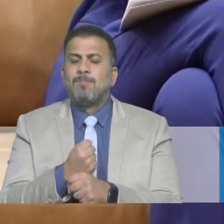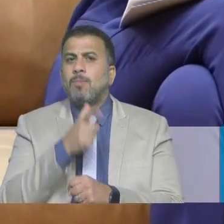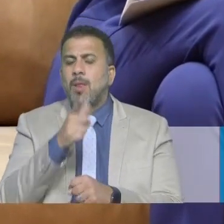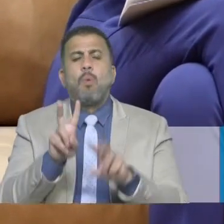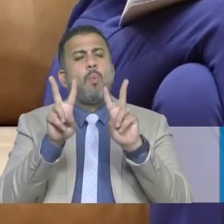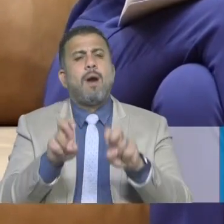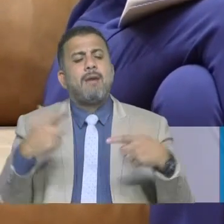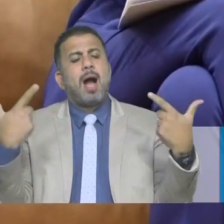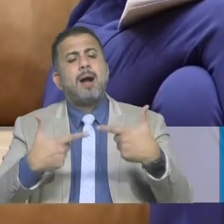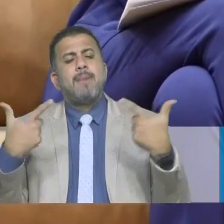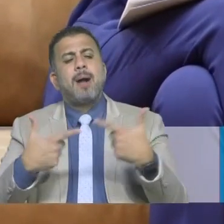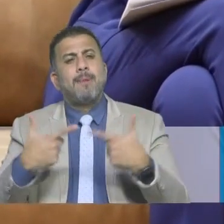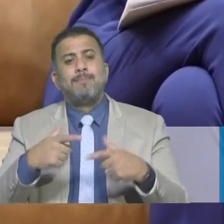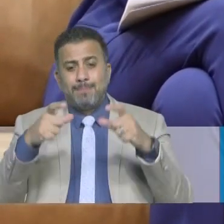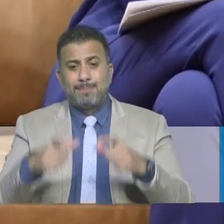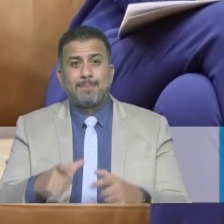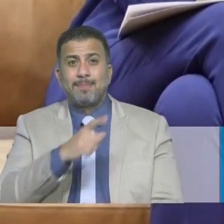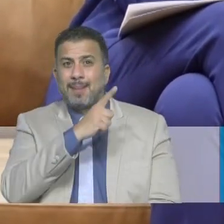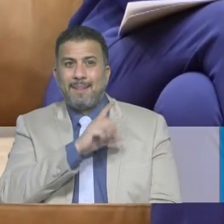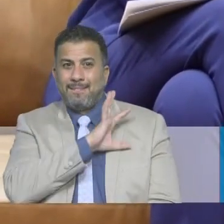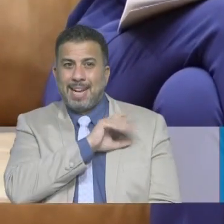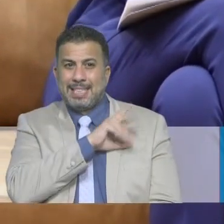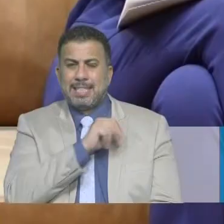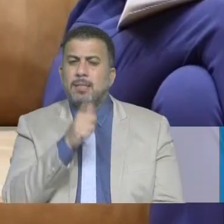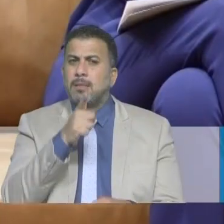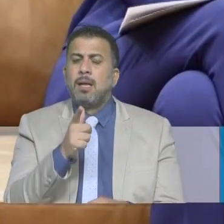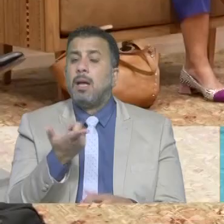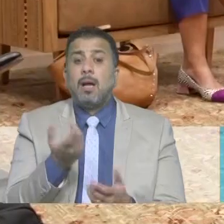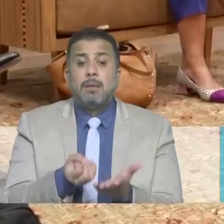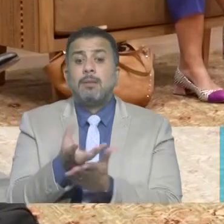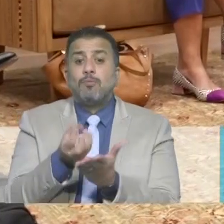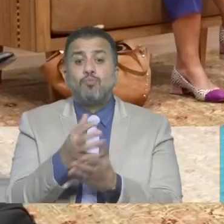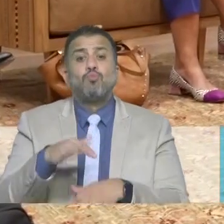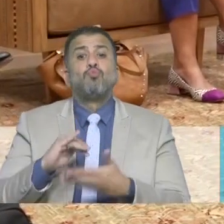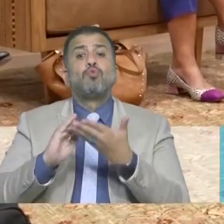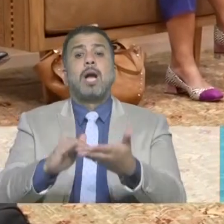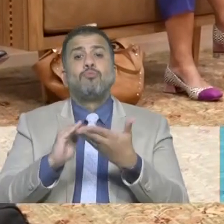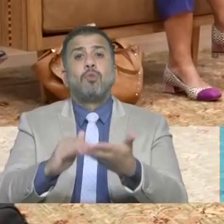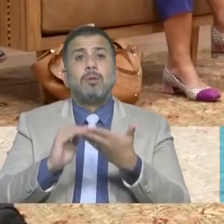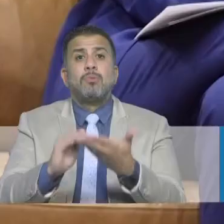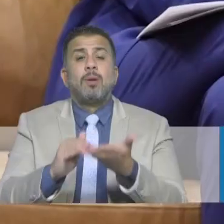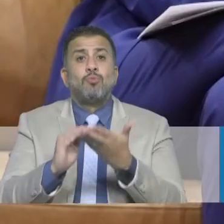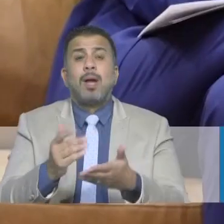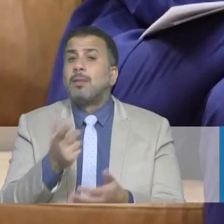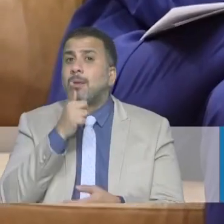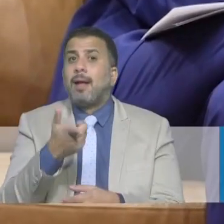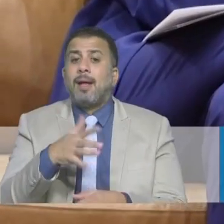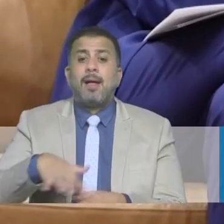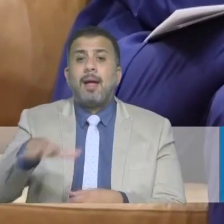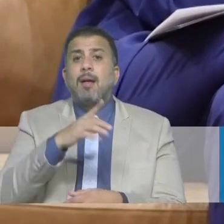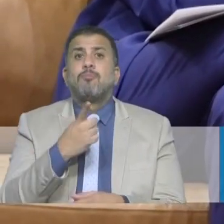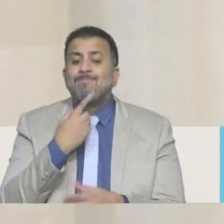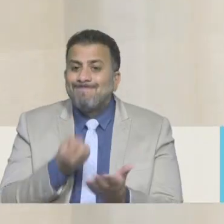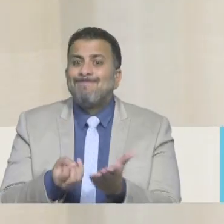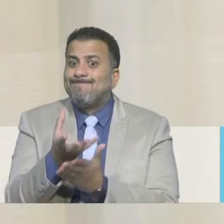وقف اطلاق النار في القطاع بما يسمح بنفاذ المساعدات الانسانيه للمدنيين في غزه بشكل كاف